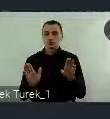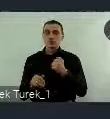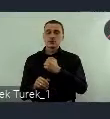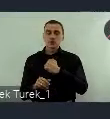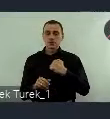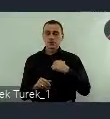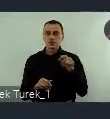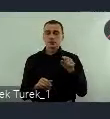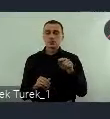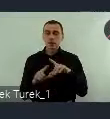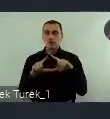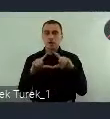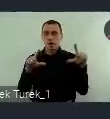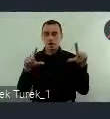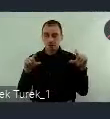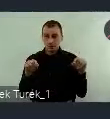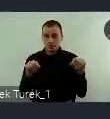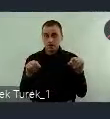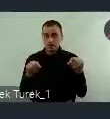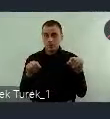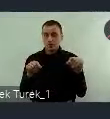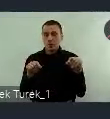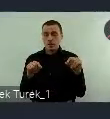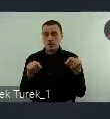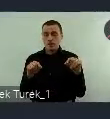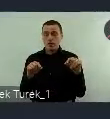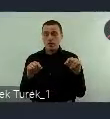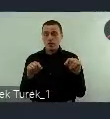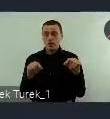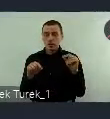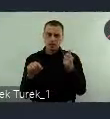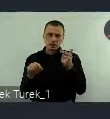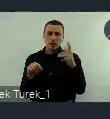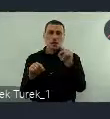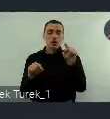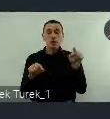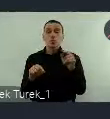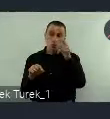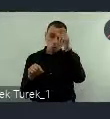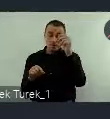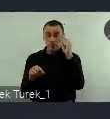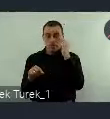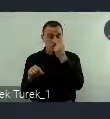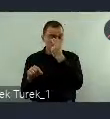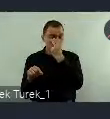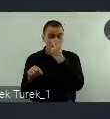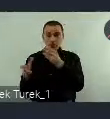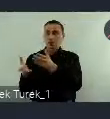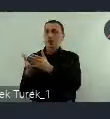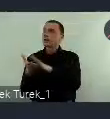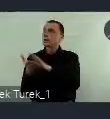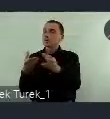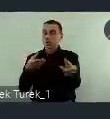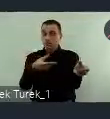ma tyflomapy w postaci małych takich małych tabliczek tych tabliczek jest ileś tam człowiek dostaje nie widzą jak chce zwiedzać dostaje tyflomapy do